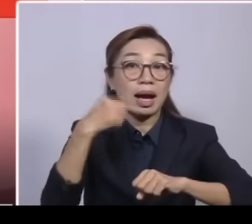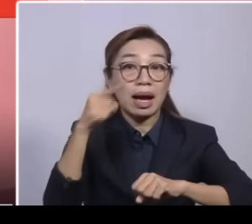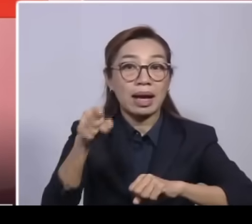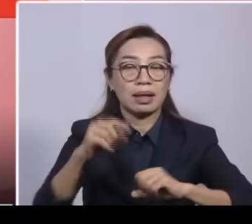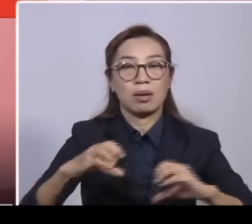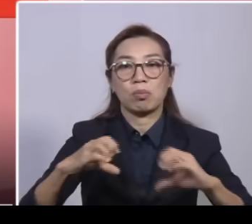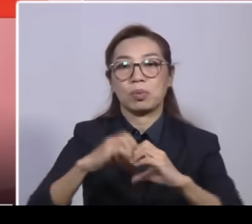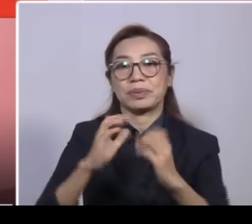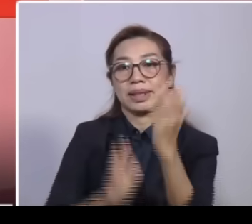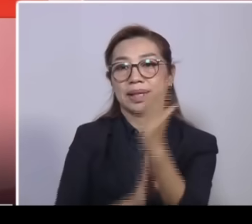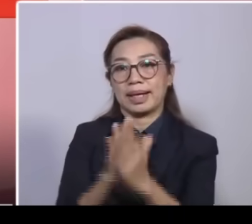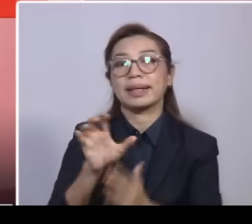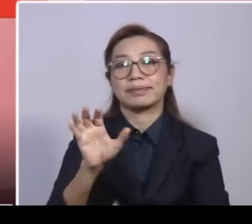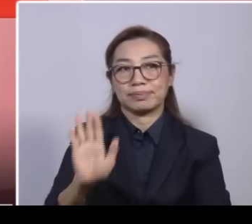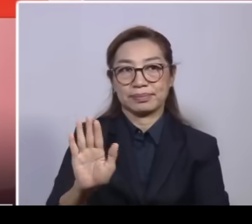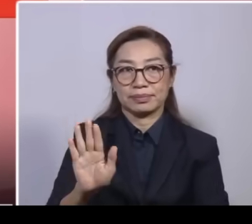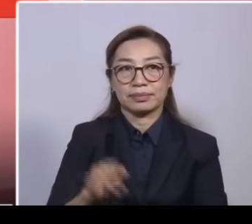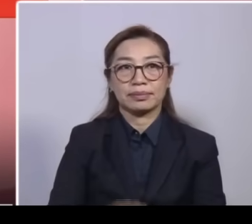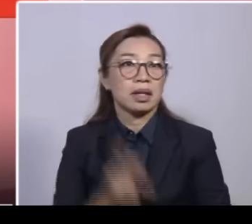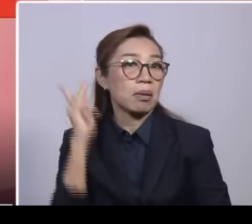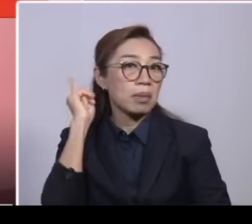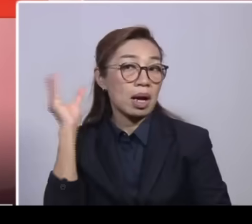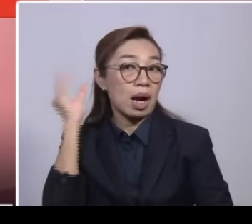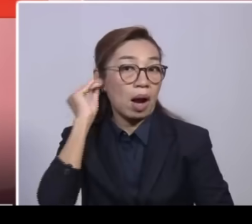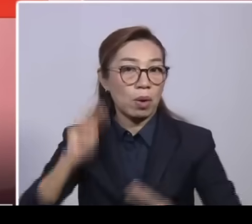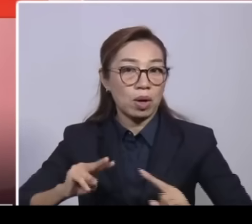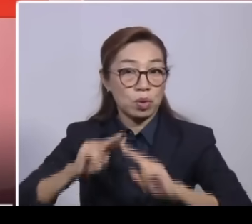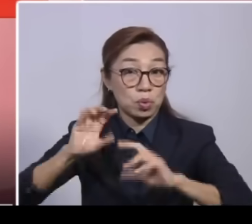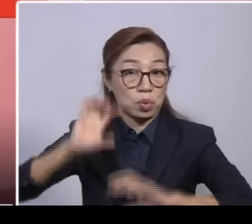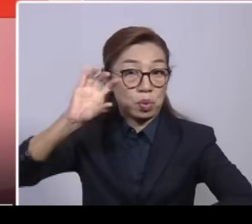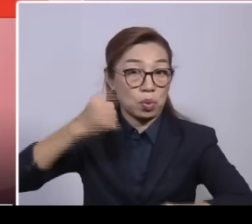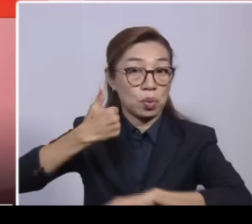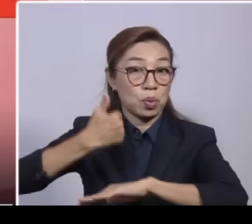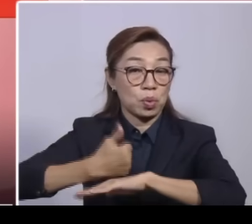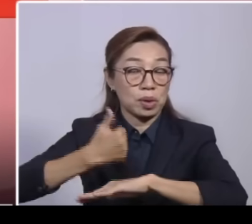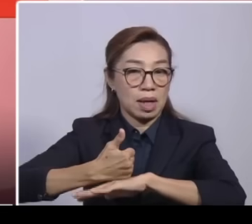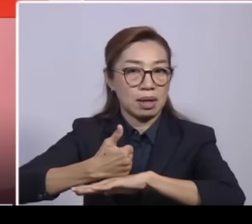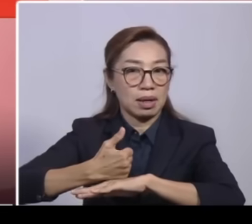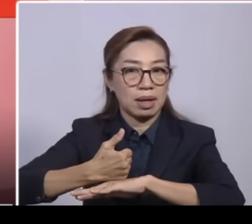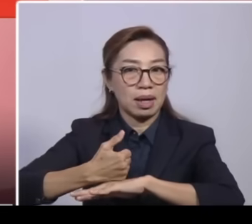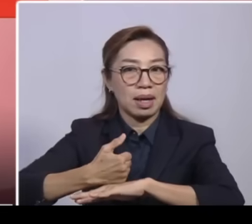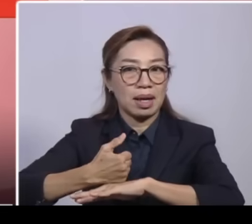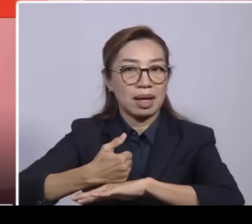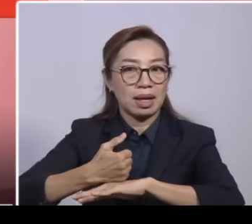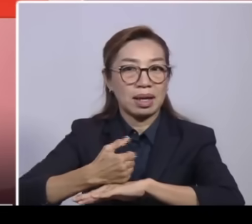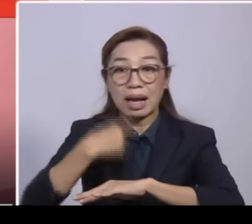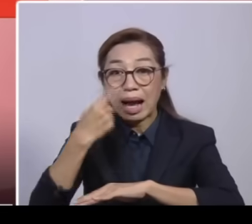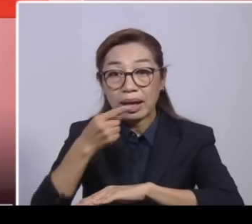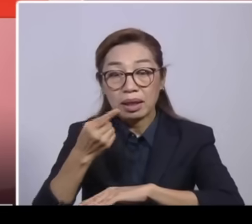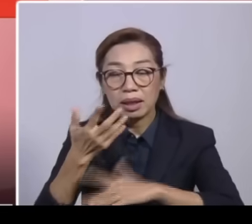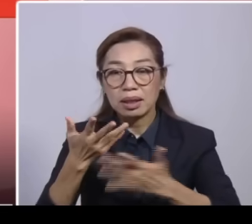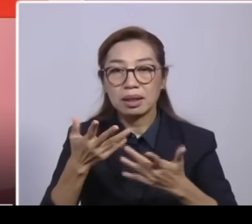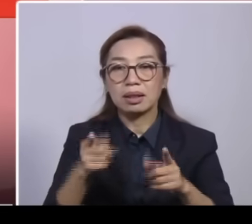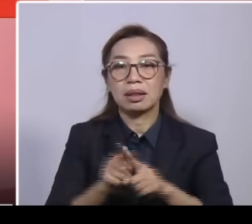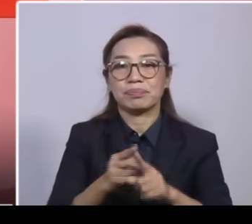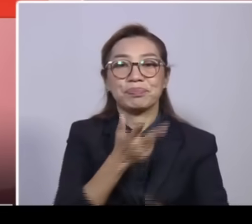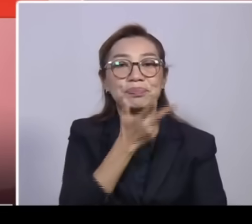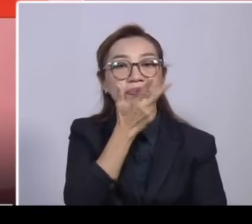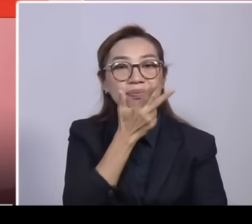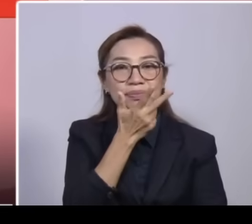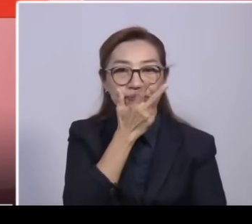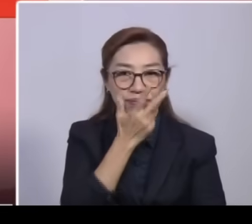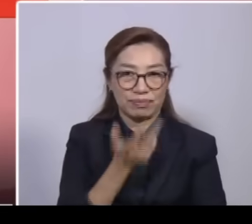ภูมิใจไทยนั่นเองนี่กระแสข่าวคนที่จะมานั่งเป็นมธ 1นะครับไม่ใช่ใครที่ไหนคุณ